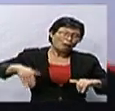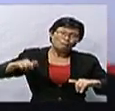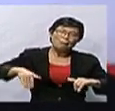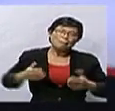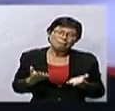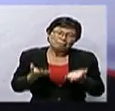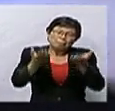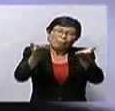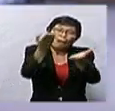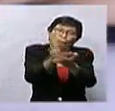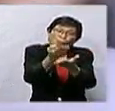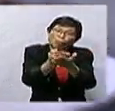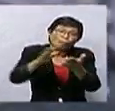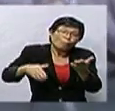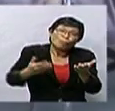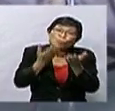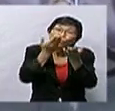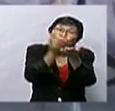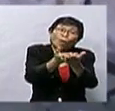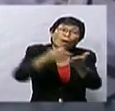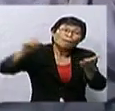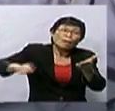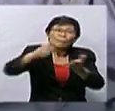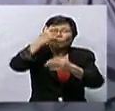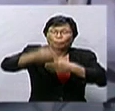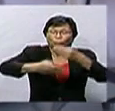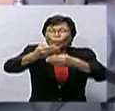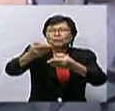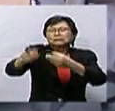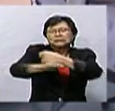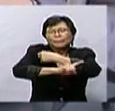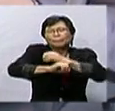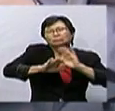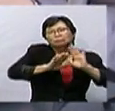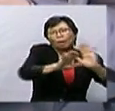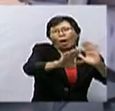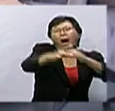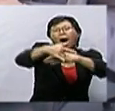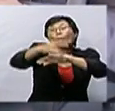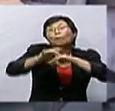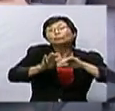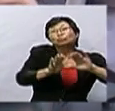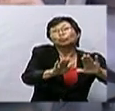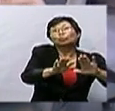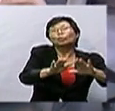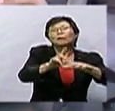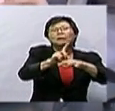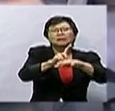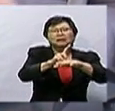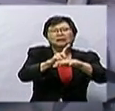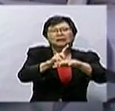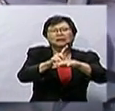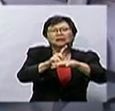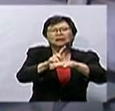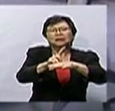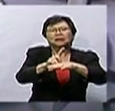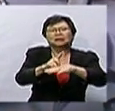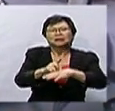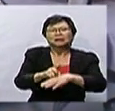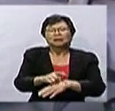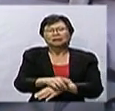berpeluang mengemukakan bukti terhadap mahkamah ini kerana proses saman ditolak pada peringkat awal iaitu